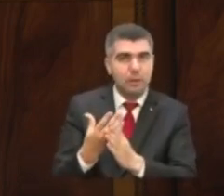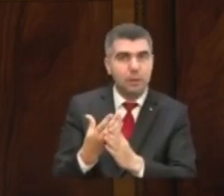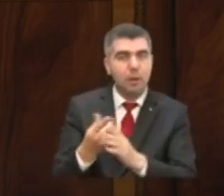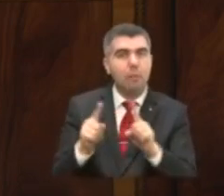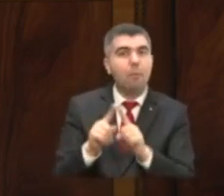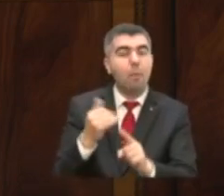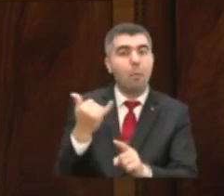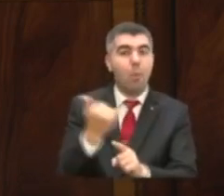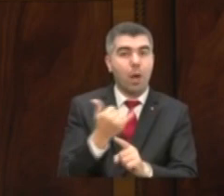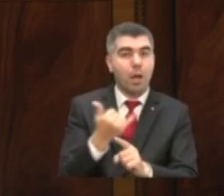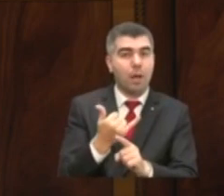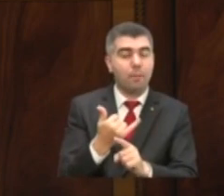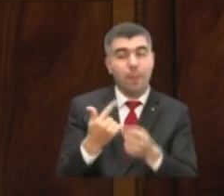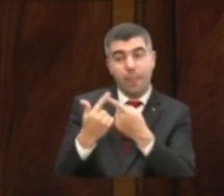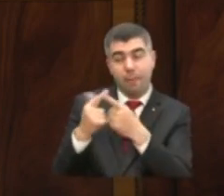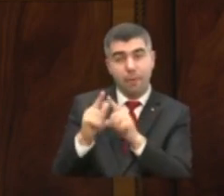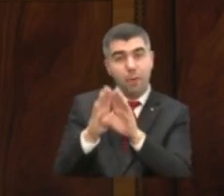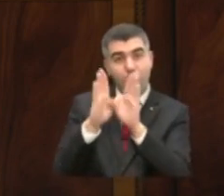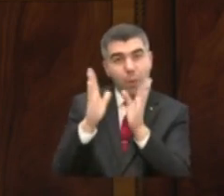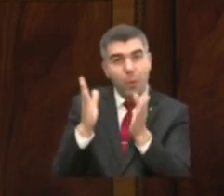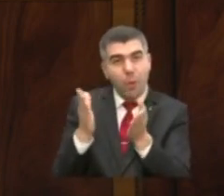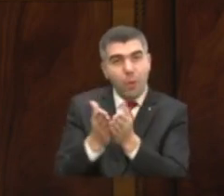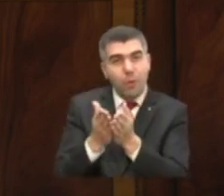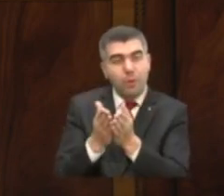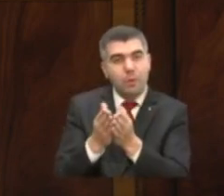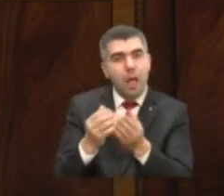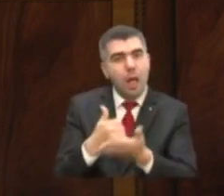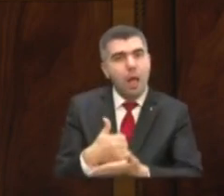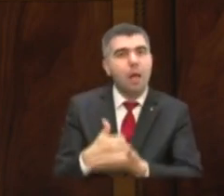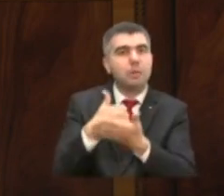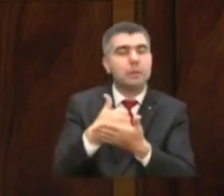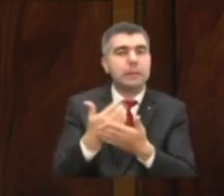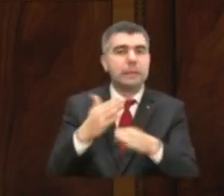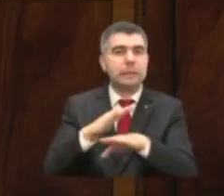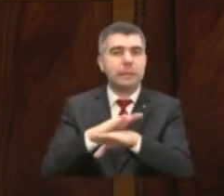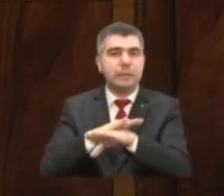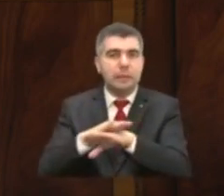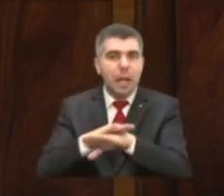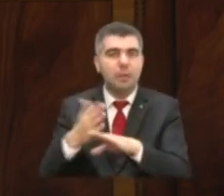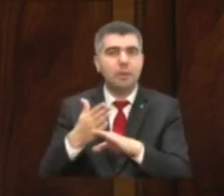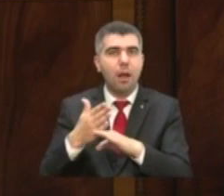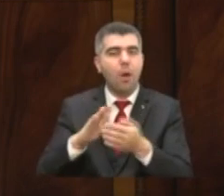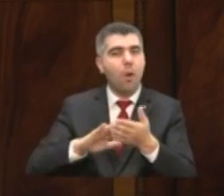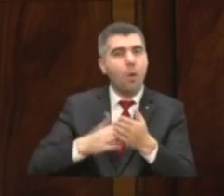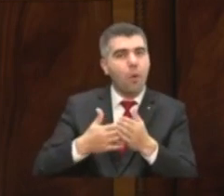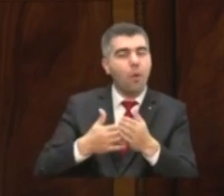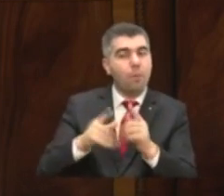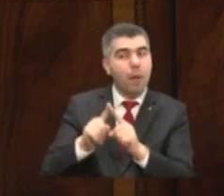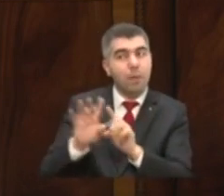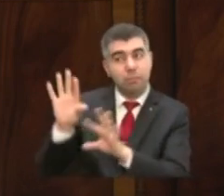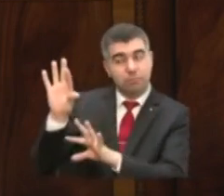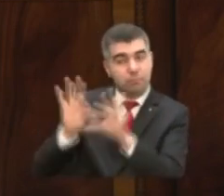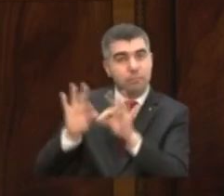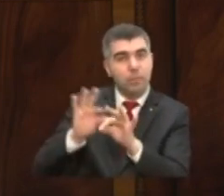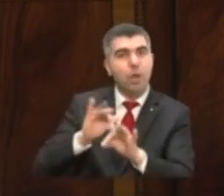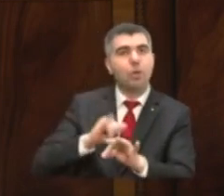بالأساس بخلق مزاج عام مساعد على المستوى السياسي والديمقراطي والاقتصادي، وفي نفس الوقت جعل الشباب هو